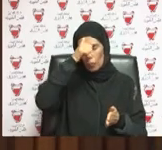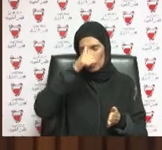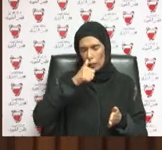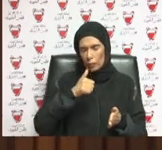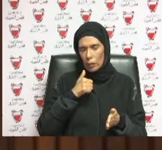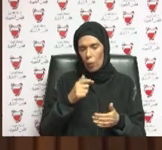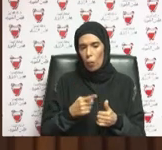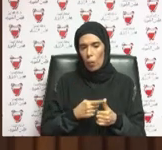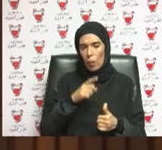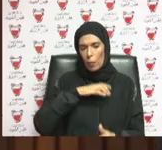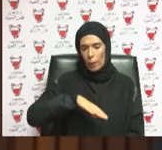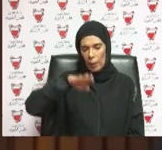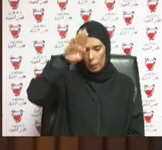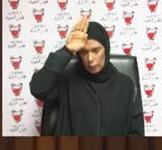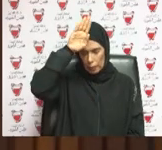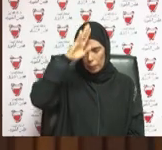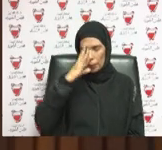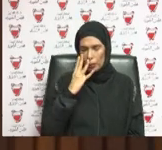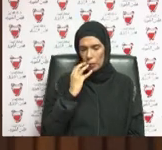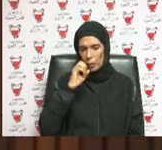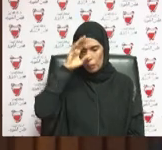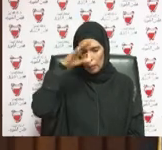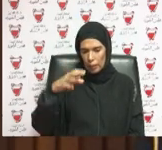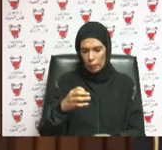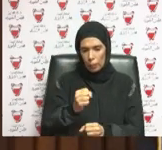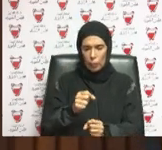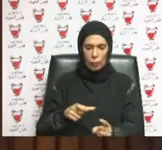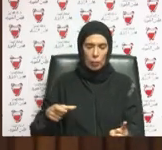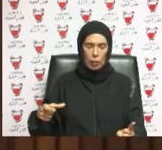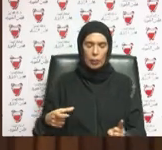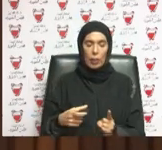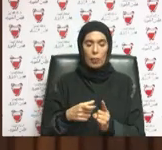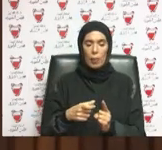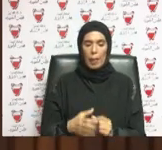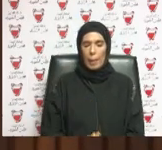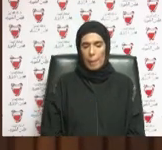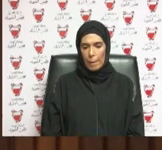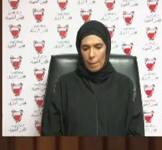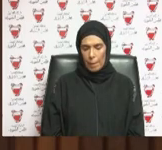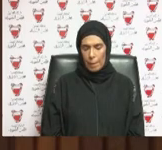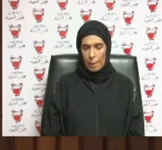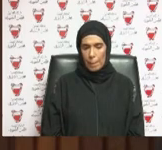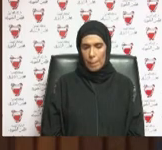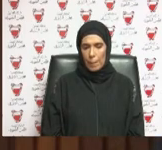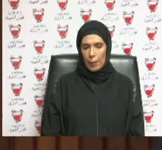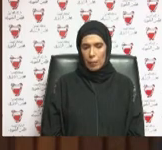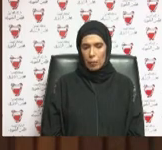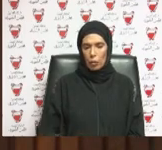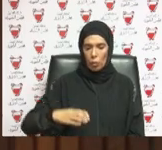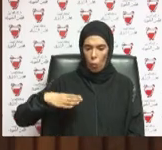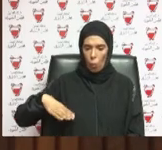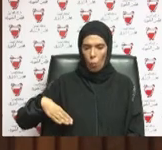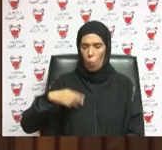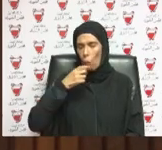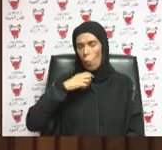مقام حضرة صاحب الجلالة الملك حمد بن عيسى آل خليفة عاهل البلاد المفدى حفظ الله ورعاه، وإلى صاحب